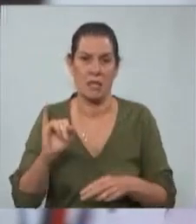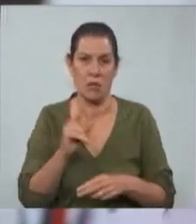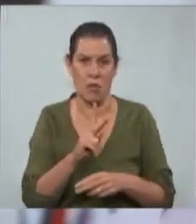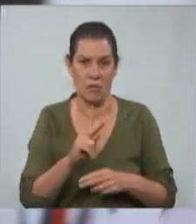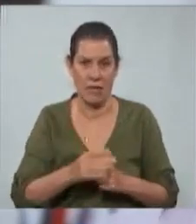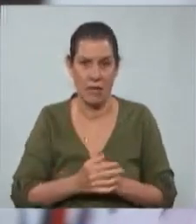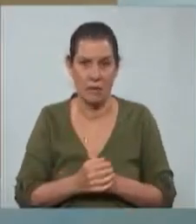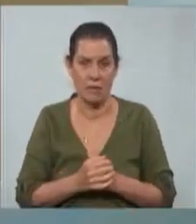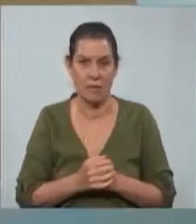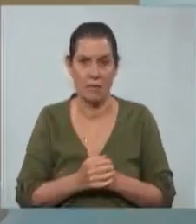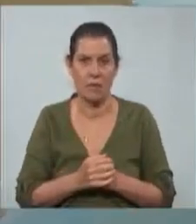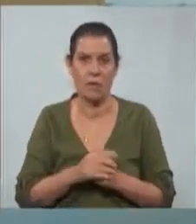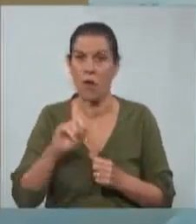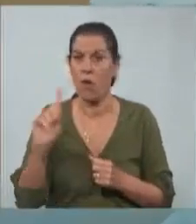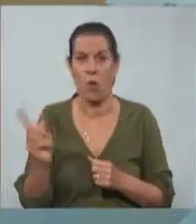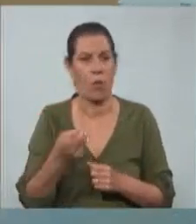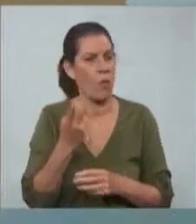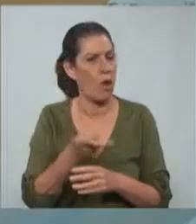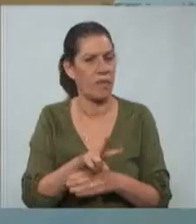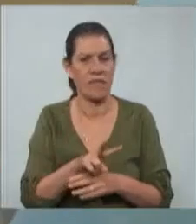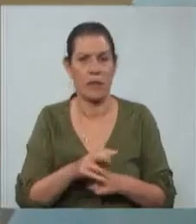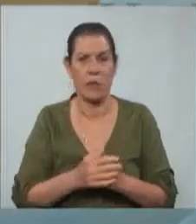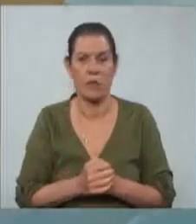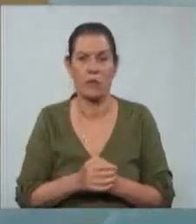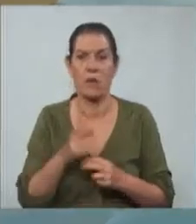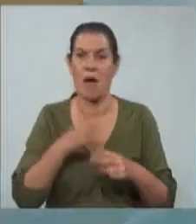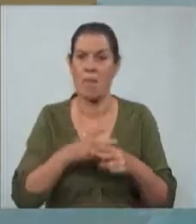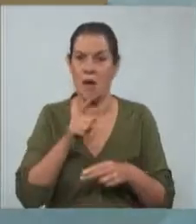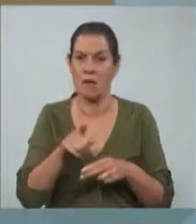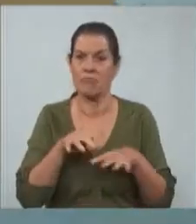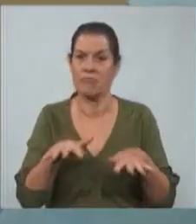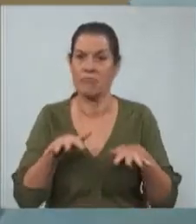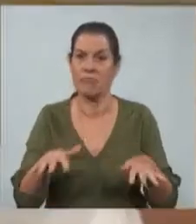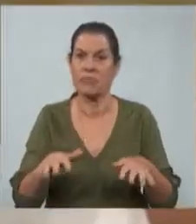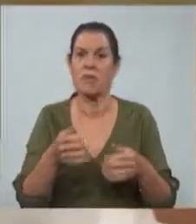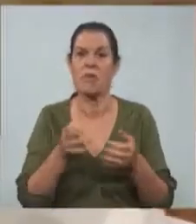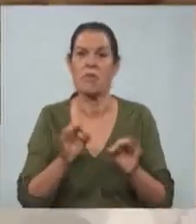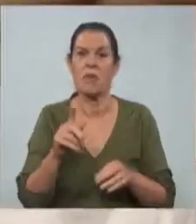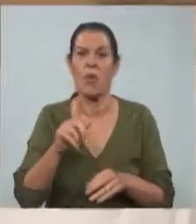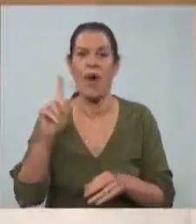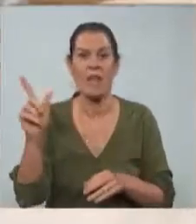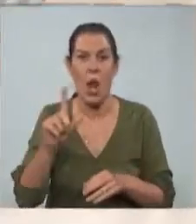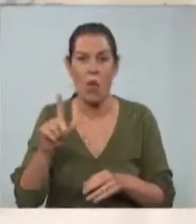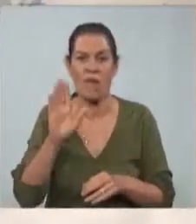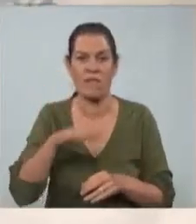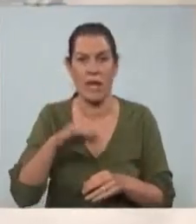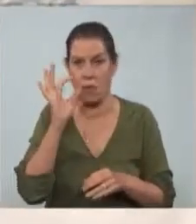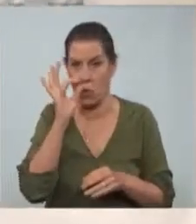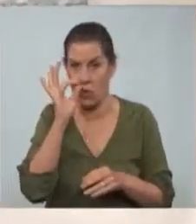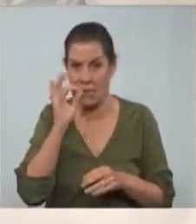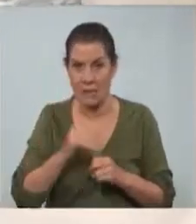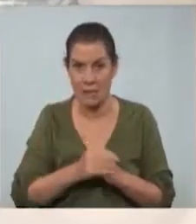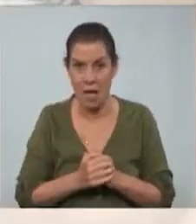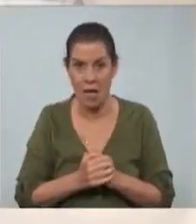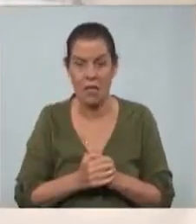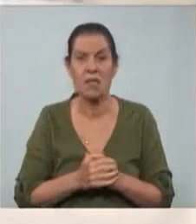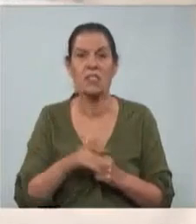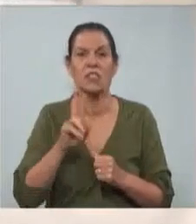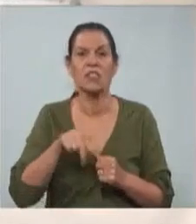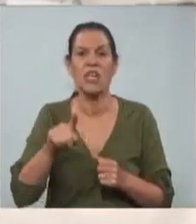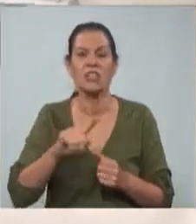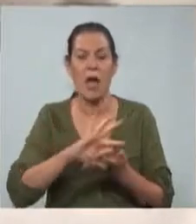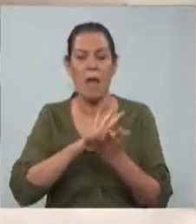והם כולם נפטרו. מחלה נפוצה בקרב יוצאי לוב וטוניסיה, שחלקם נושאים את המוטציה